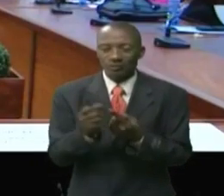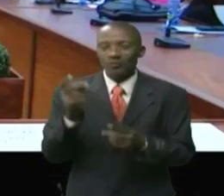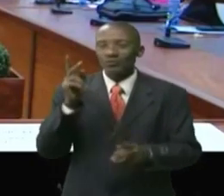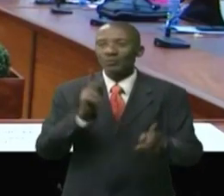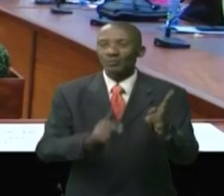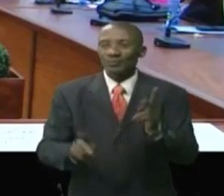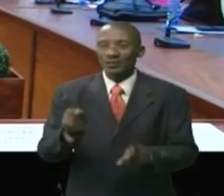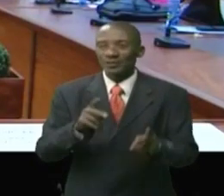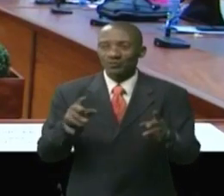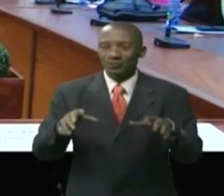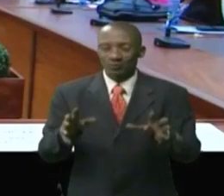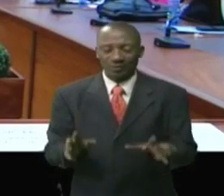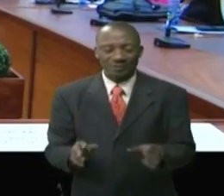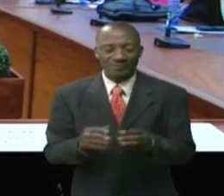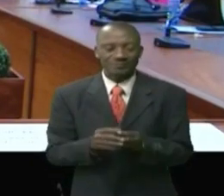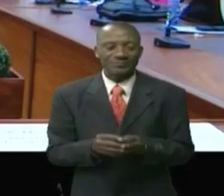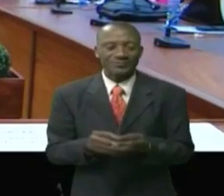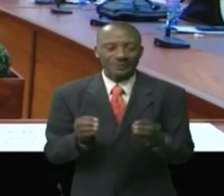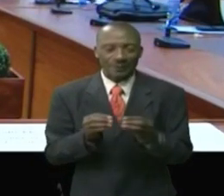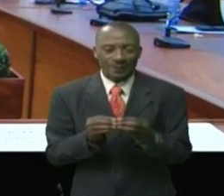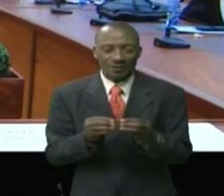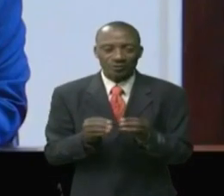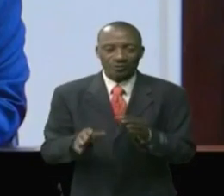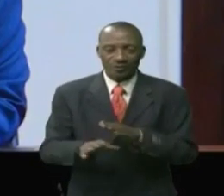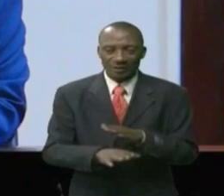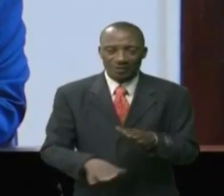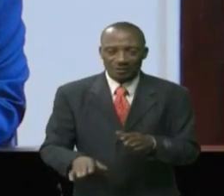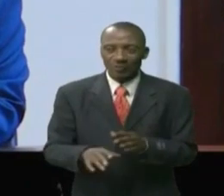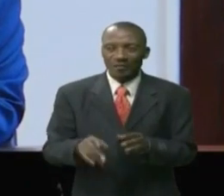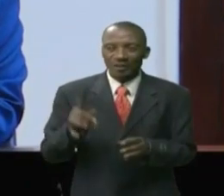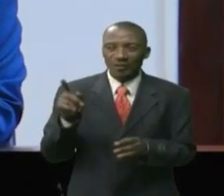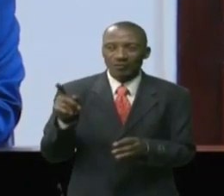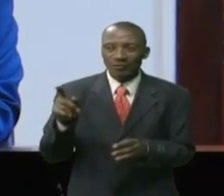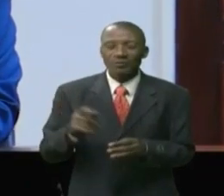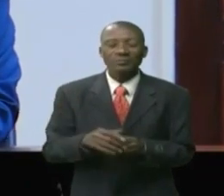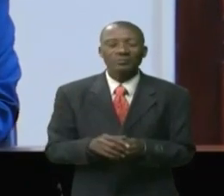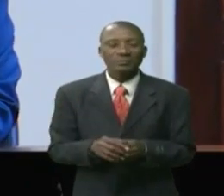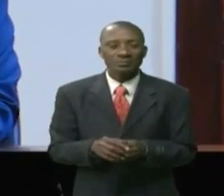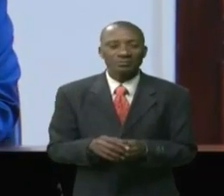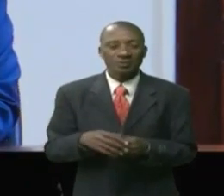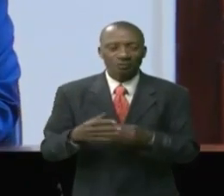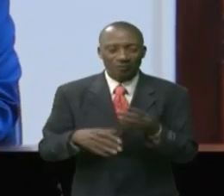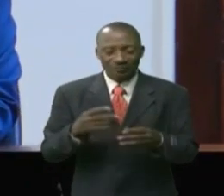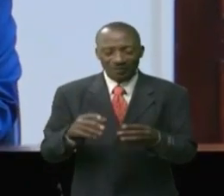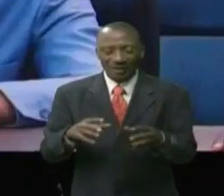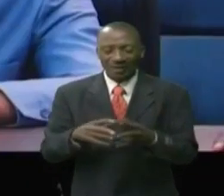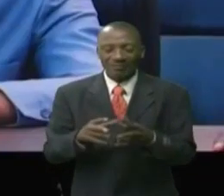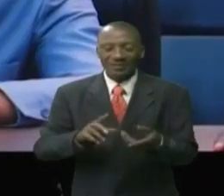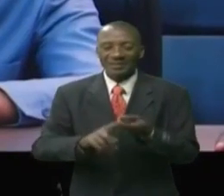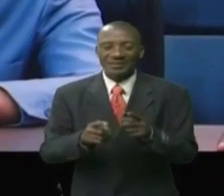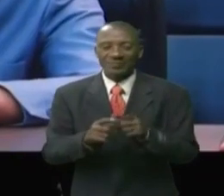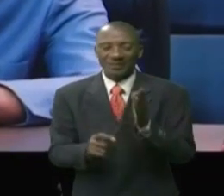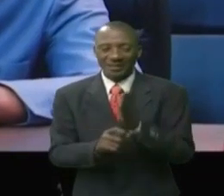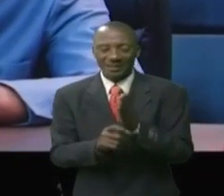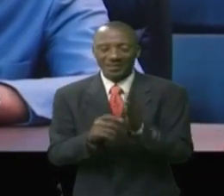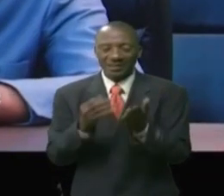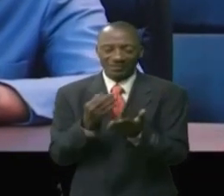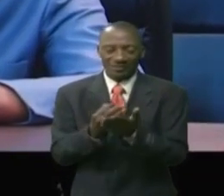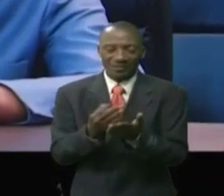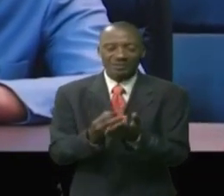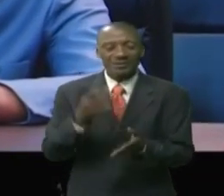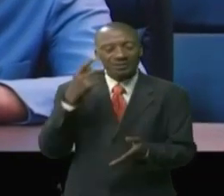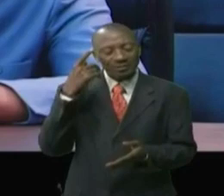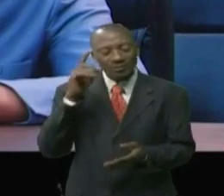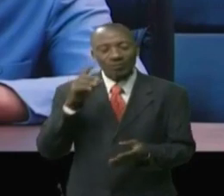le forum national sur la malnutrition va regrouper les partenaires techniques et financiers de la République démocratique du Congo dans le